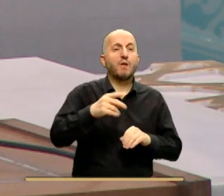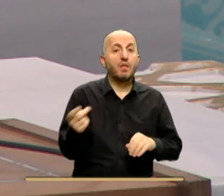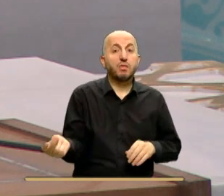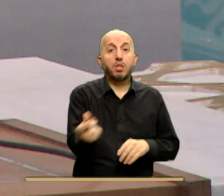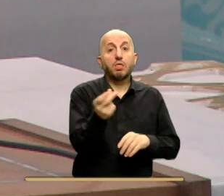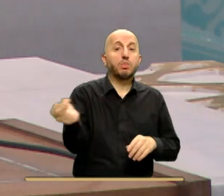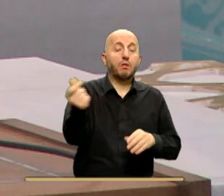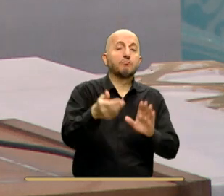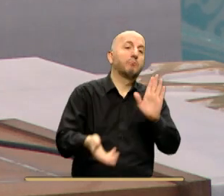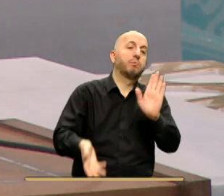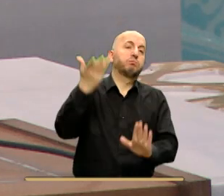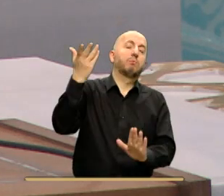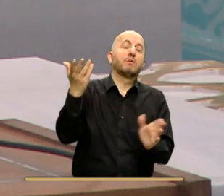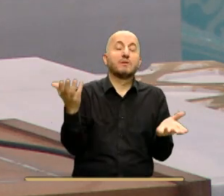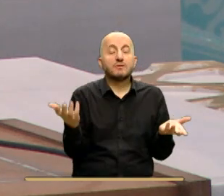kaçmalarını artırdı.